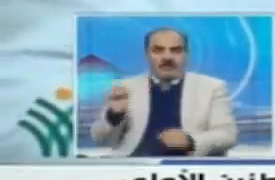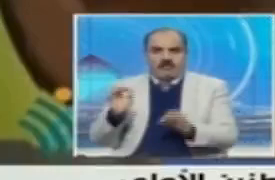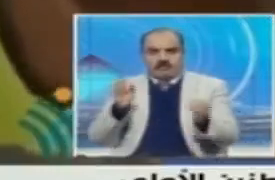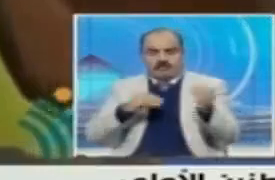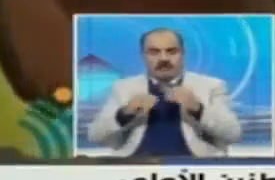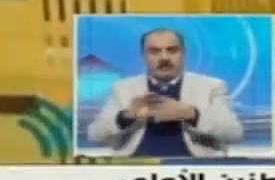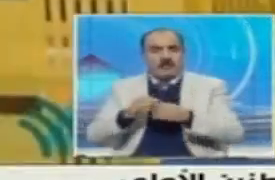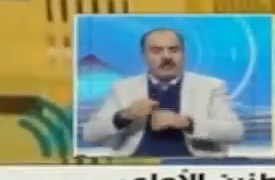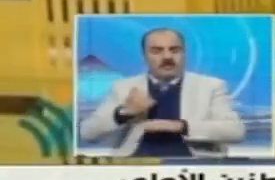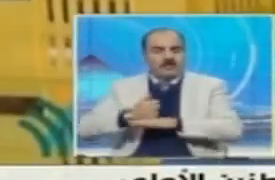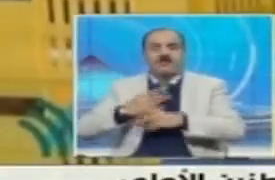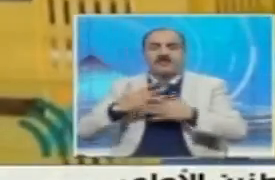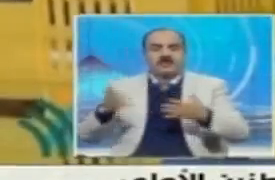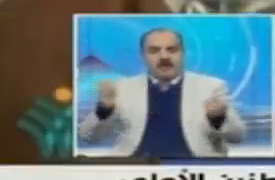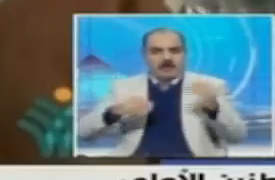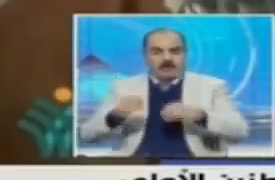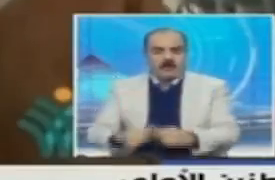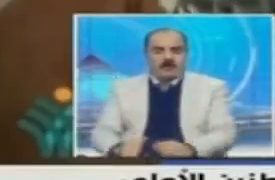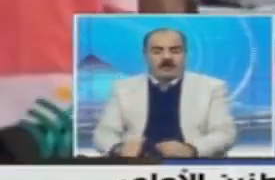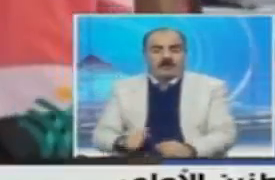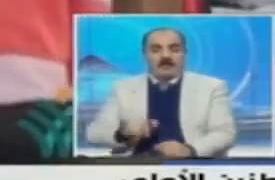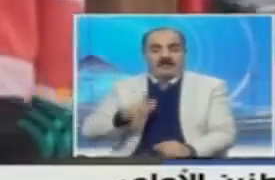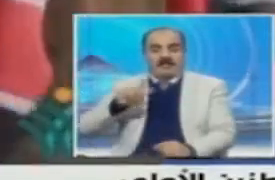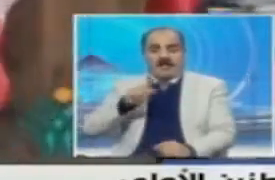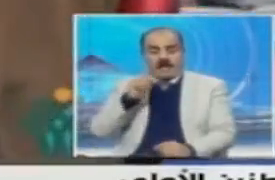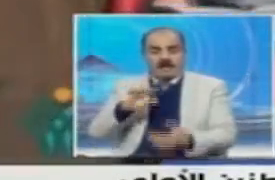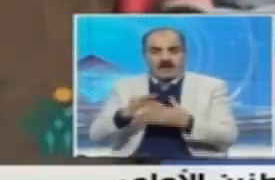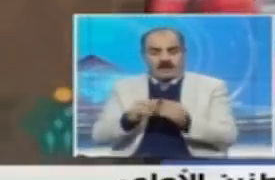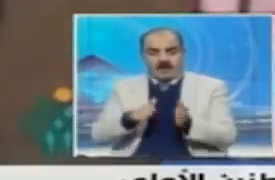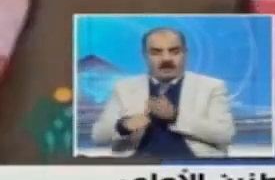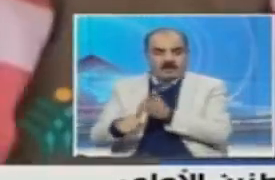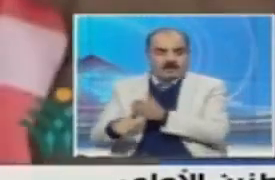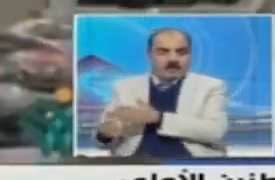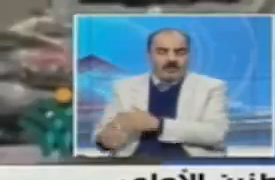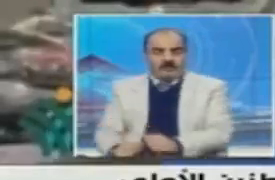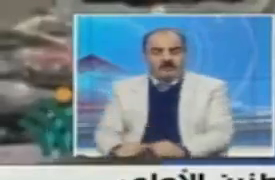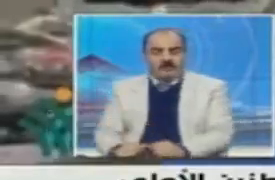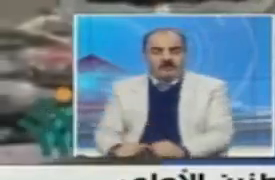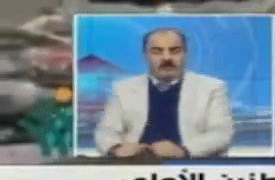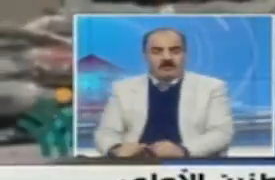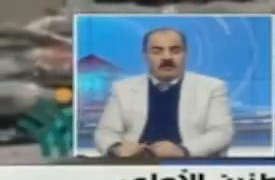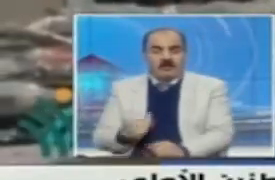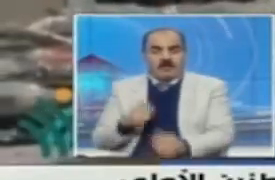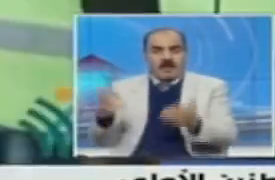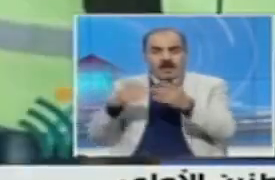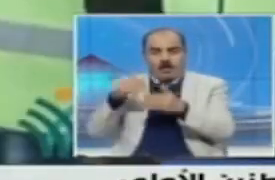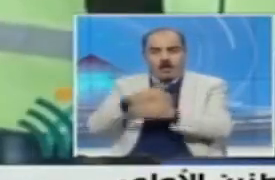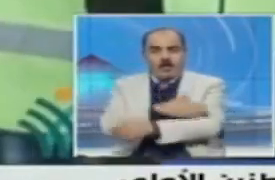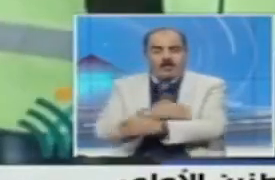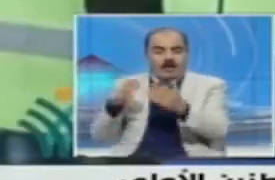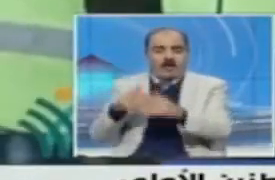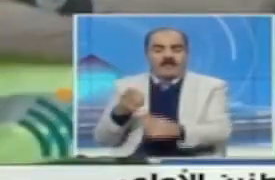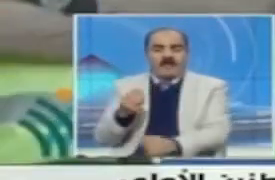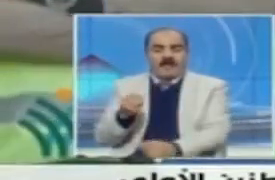وجمعية ومؤسسة أهلية، منهم الاتحاد العام للجمعيات والمؤسسات الأهلية الذي يضم في عضويته